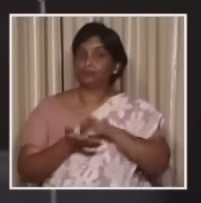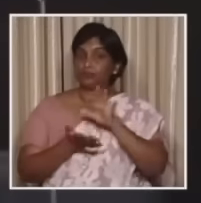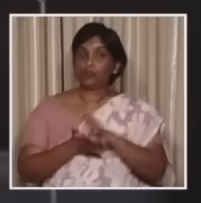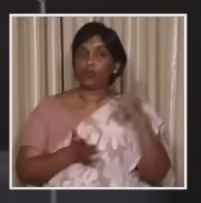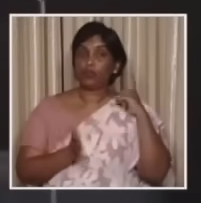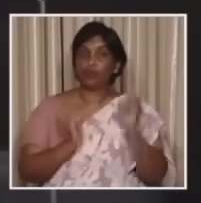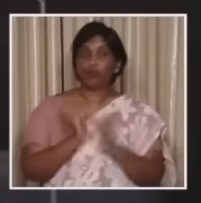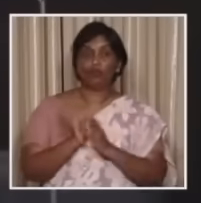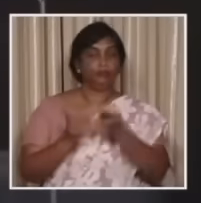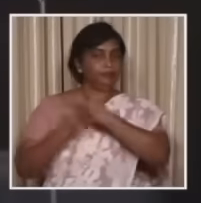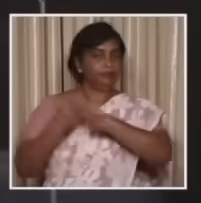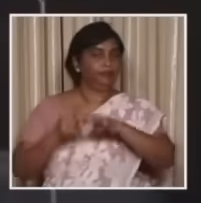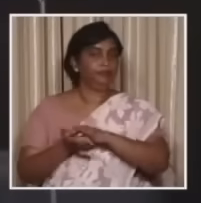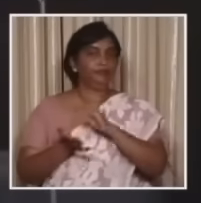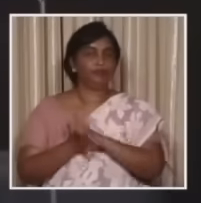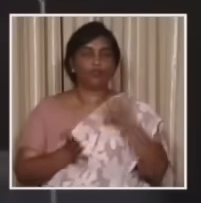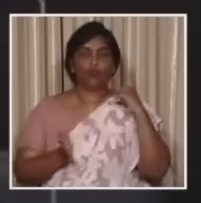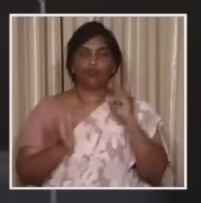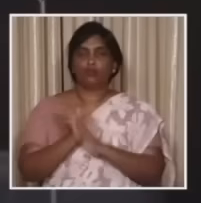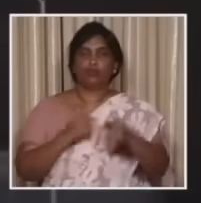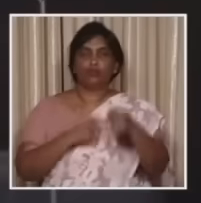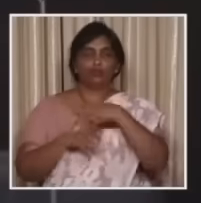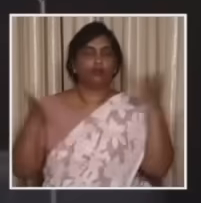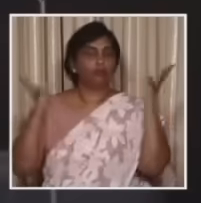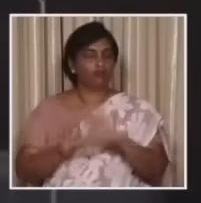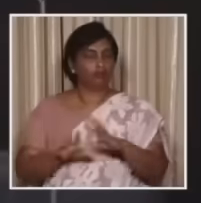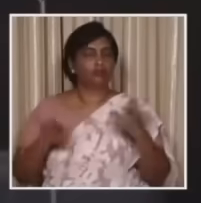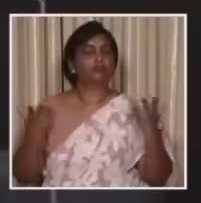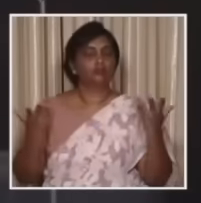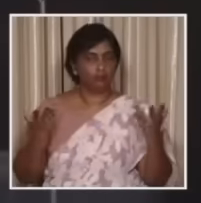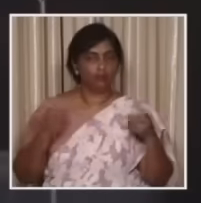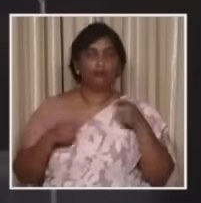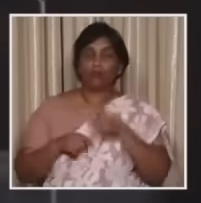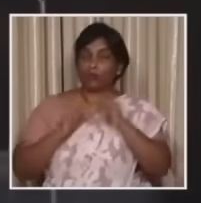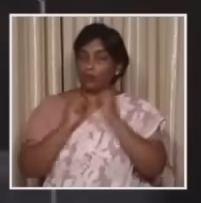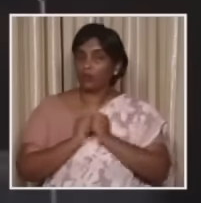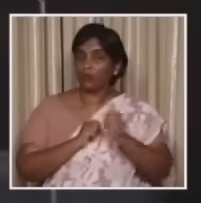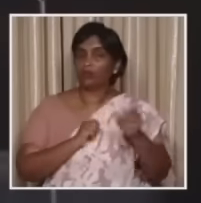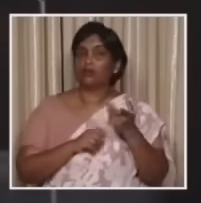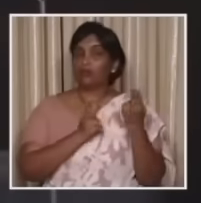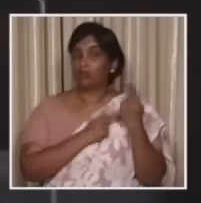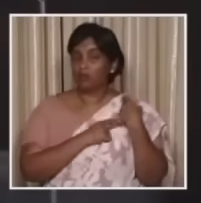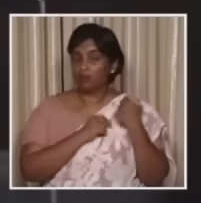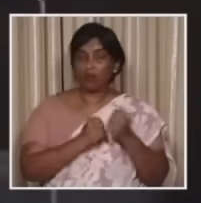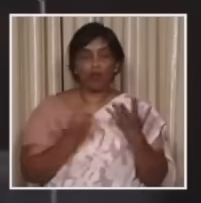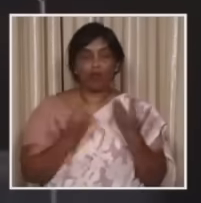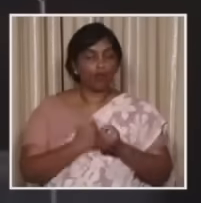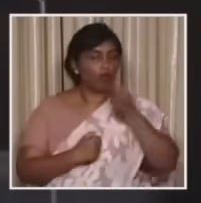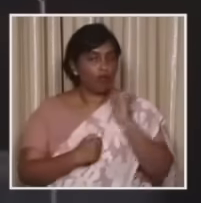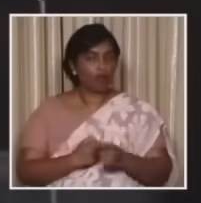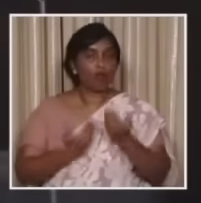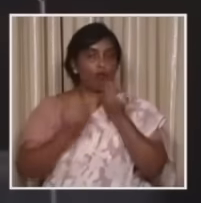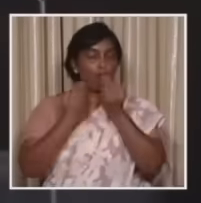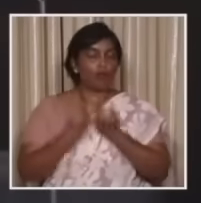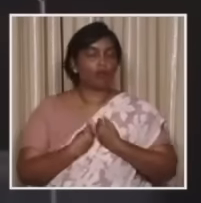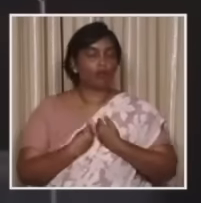මේ තීරණය ආරක්ෂක කවුන්සලයේදී ගන්න ඕනේ නමුත් ආරක්ෂක කවුන්සලයේ පාත්තමු නැති ඉඳා මේවැනි පීවරක් ගන්න මෙහෙයුමක් කරන්න අවශ්‍ය අවසර උපදෙස්